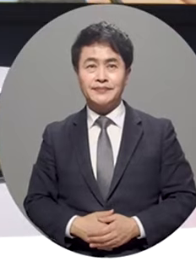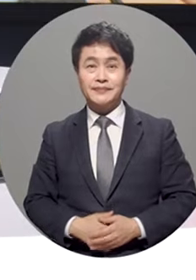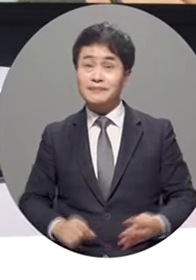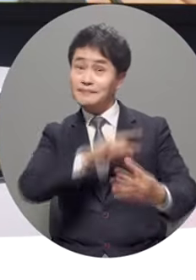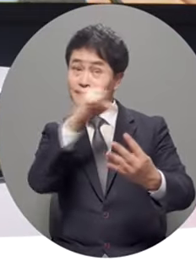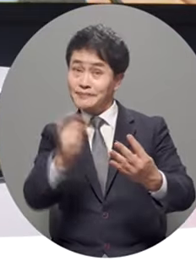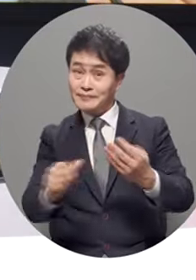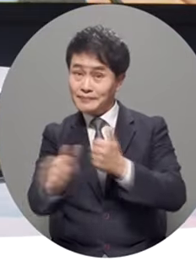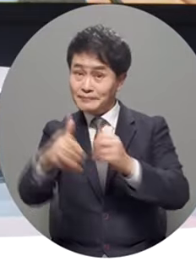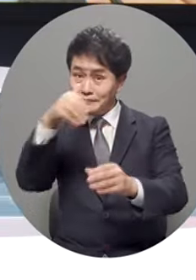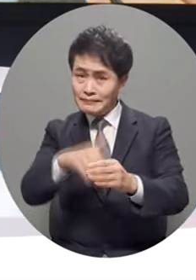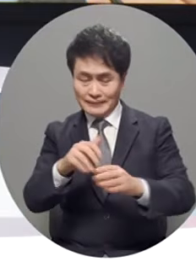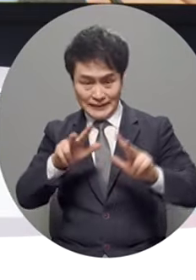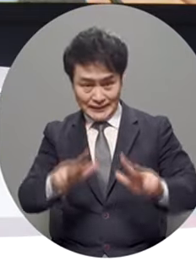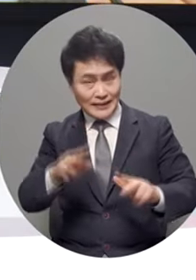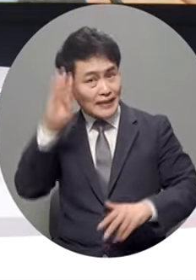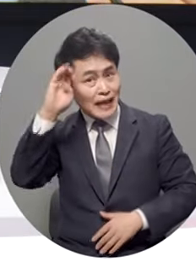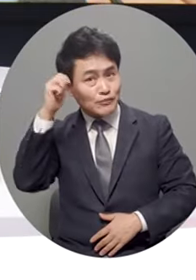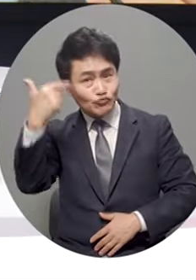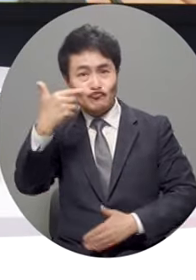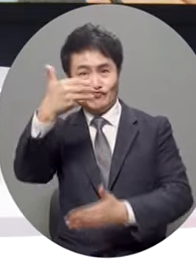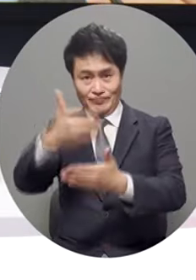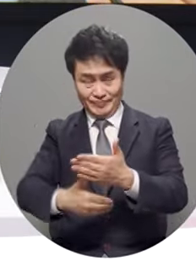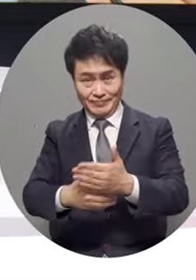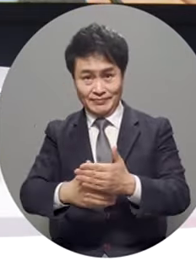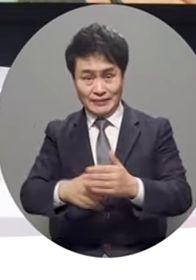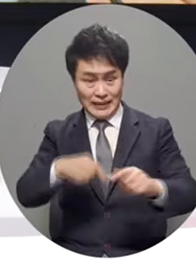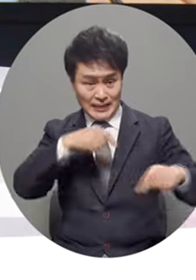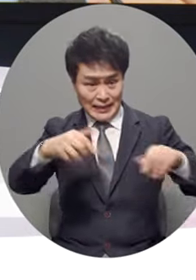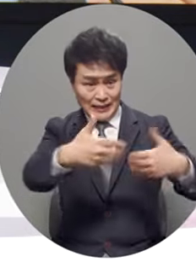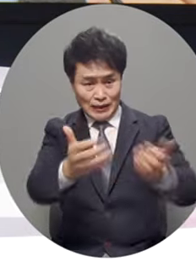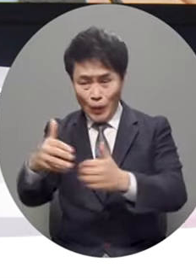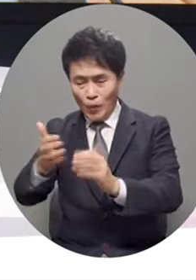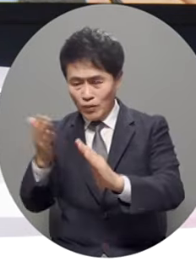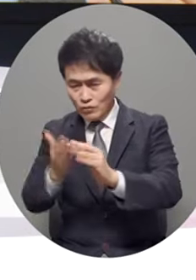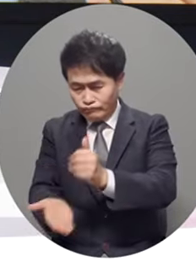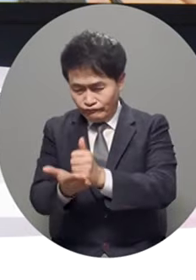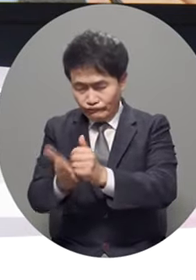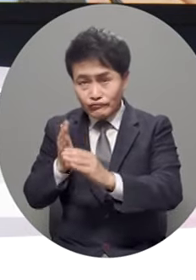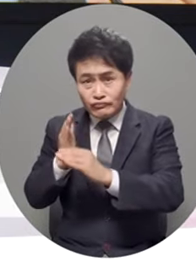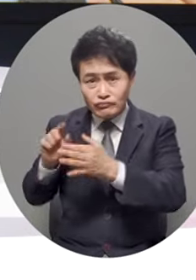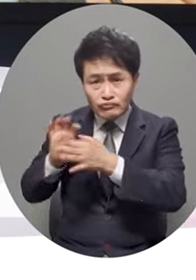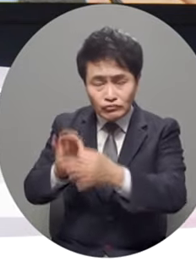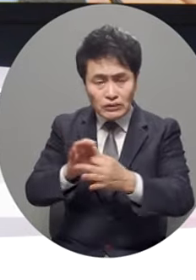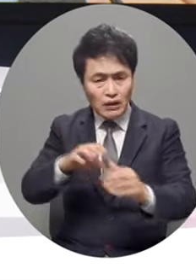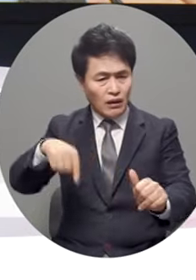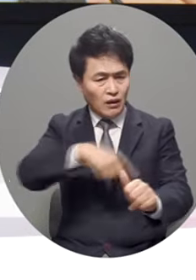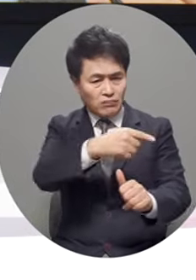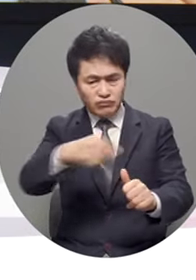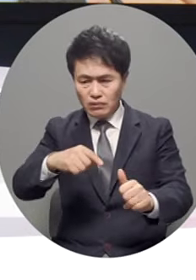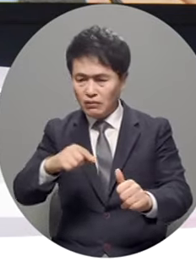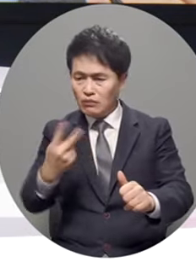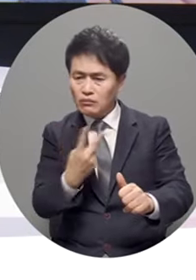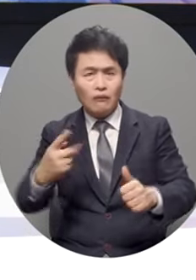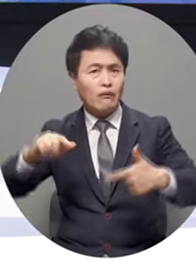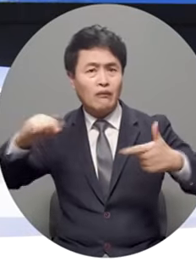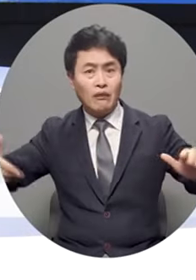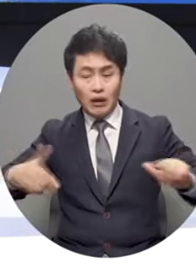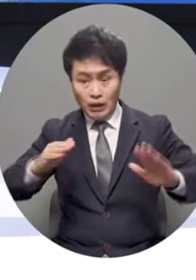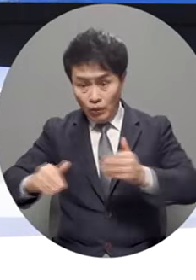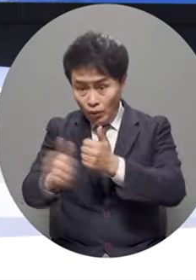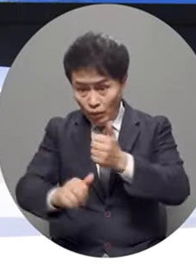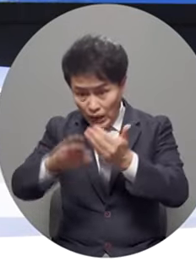4월 총선까지 이제 46일 남았습니다. 정당마다 공천이 한창인데 분위기는 사뭇 다릅니다. 현역 의원